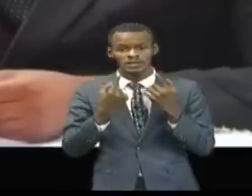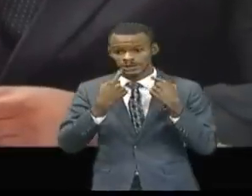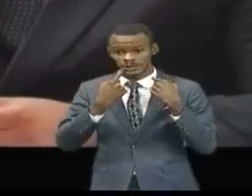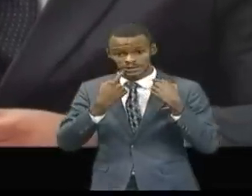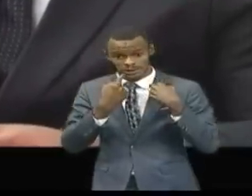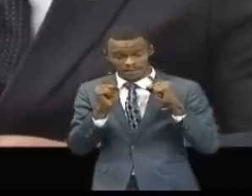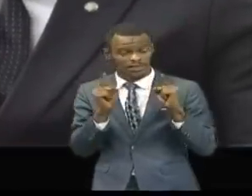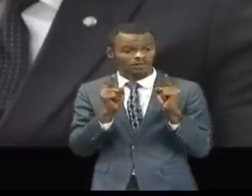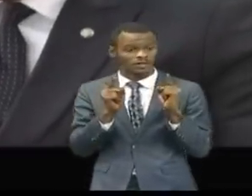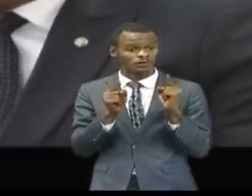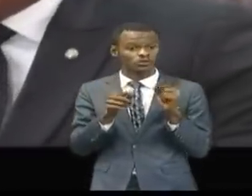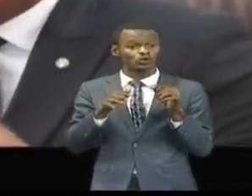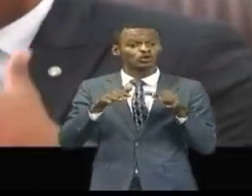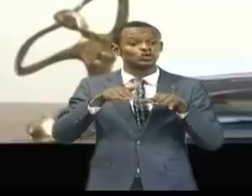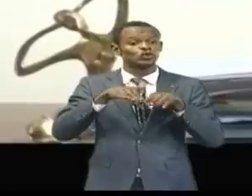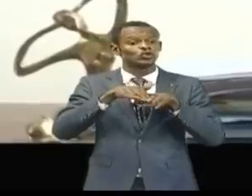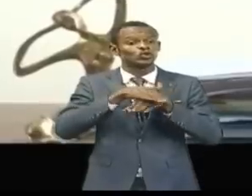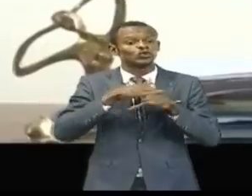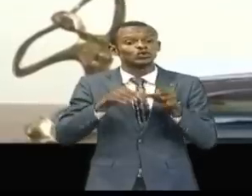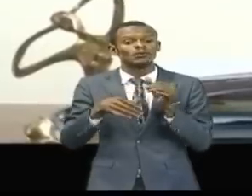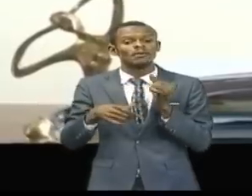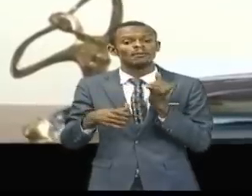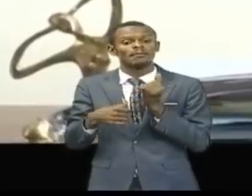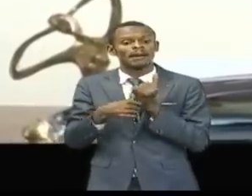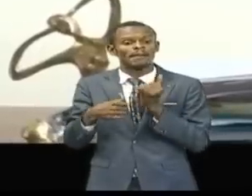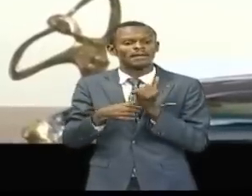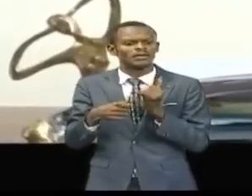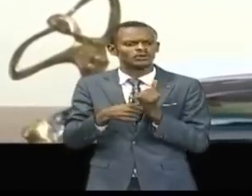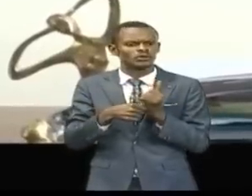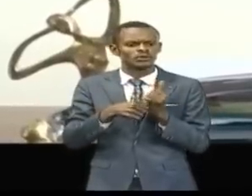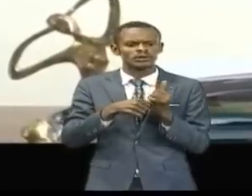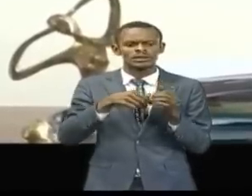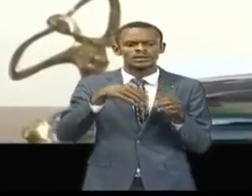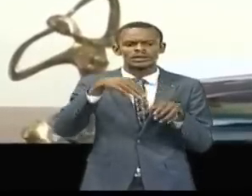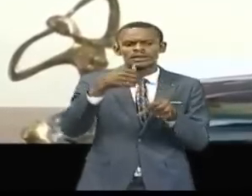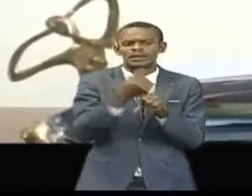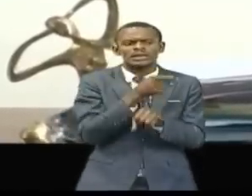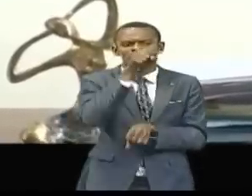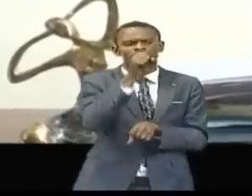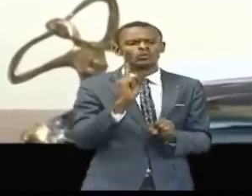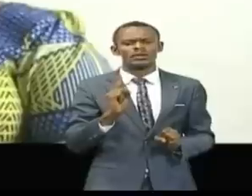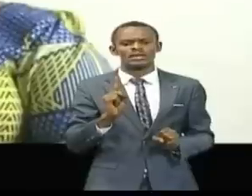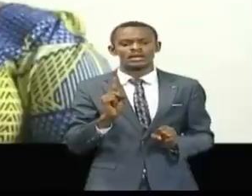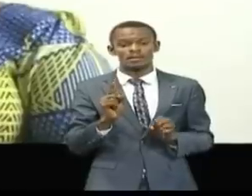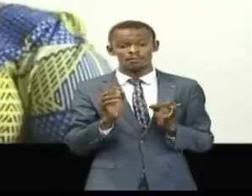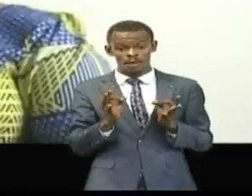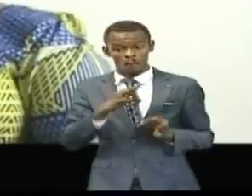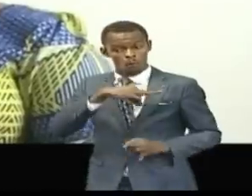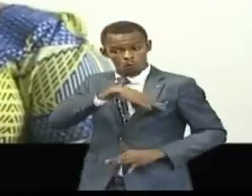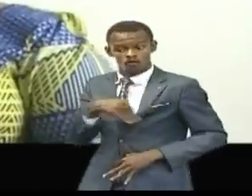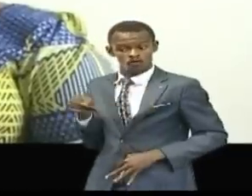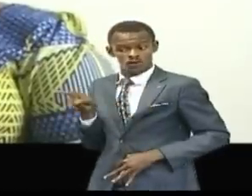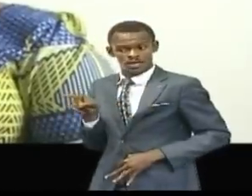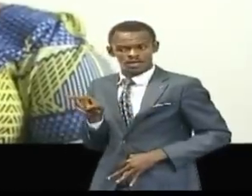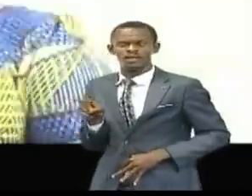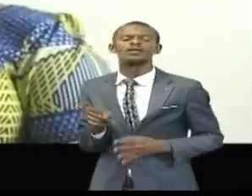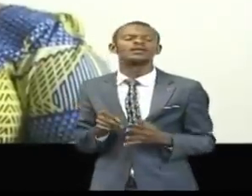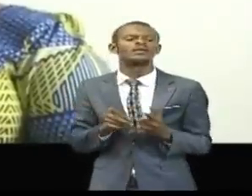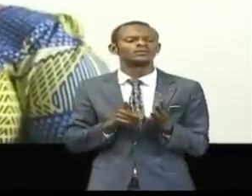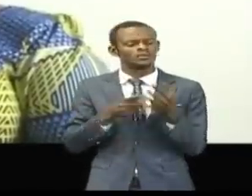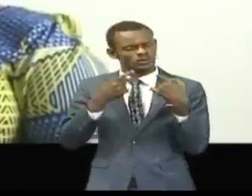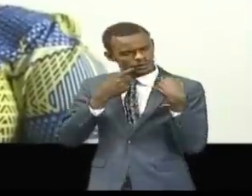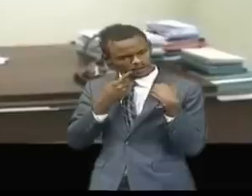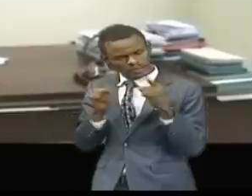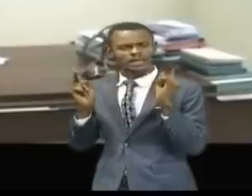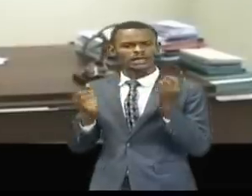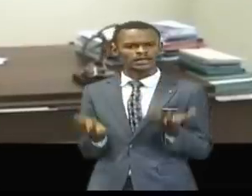les prestataires des services non résidents, la déclaration de la cotisation exceptionnelle à charge des entreprises